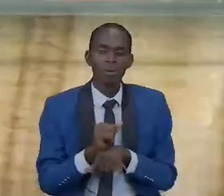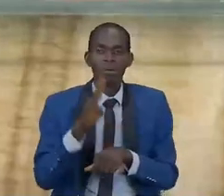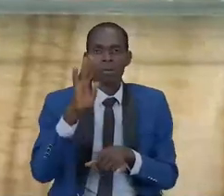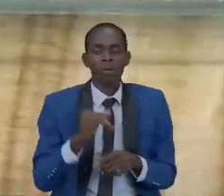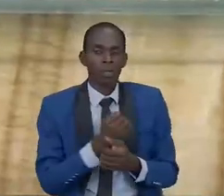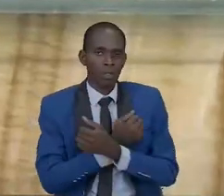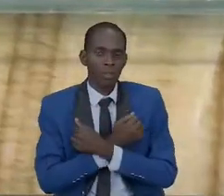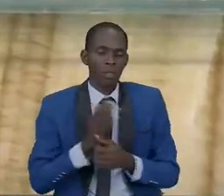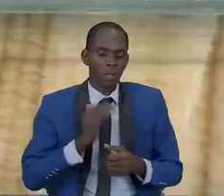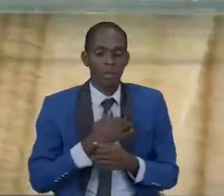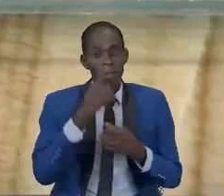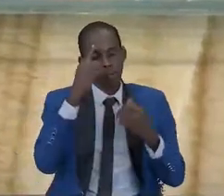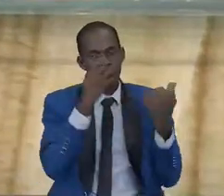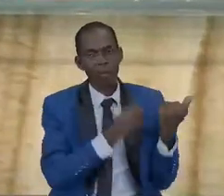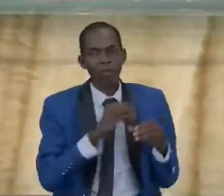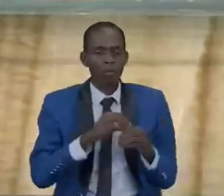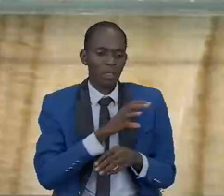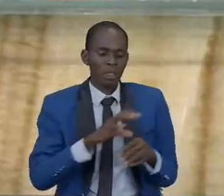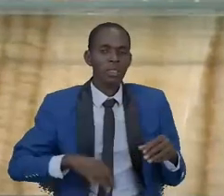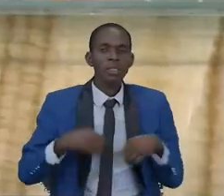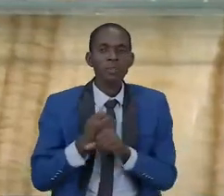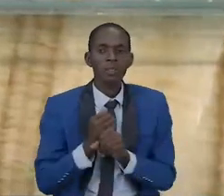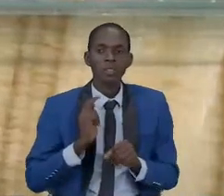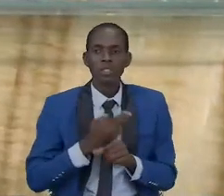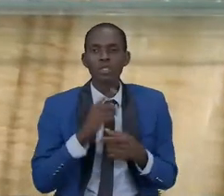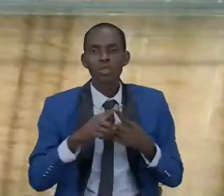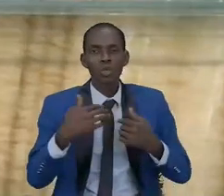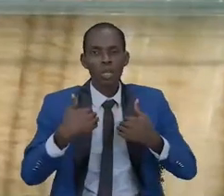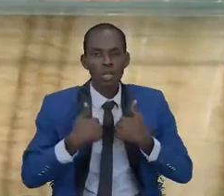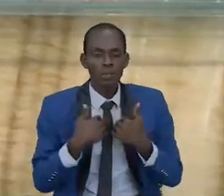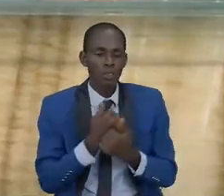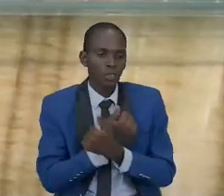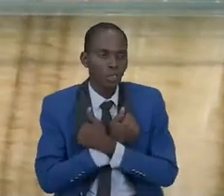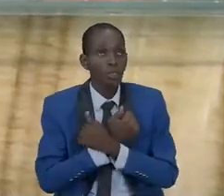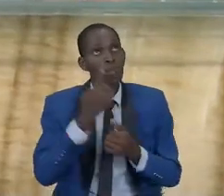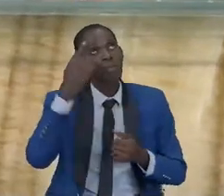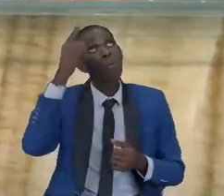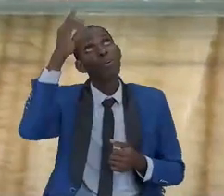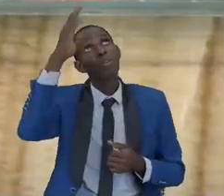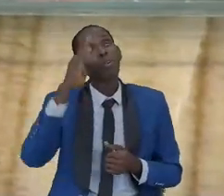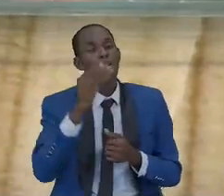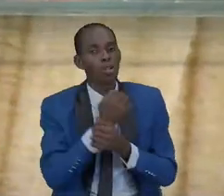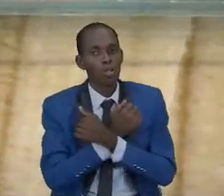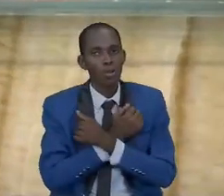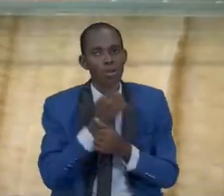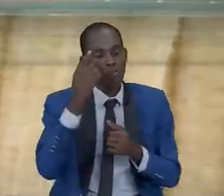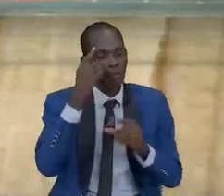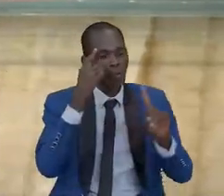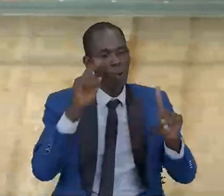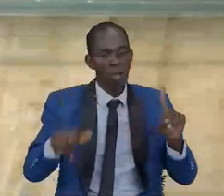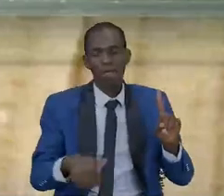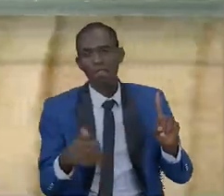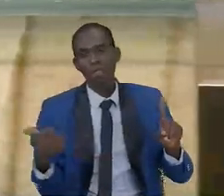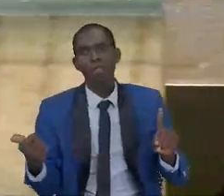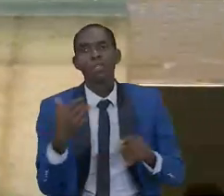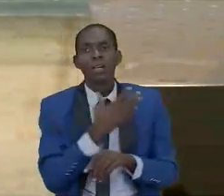charité la foi en Christ nous amène à avoir la charité pour Dieu l'amour pour les uns